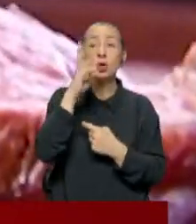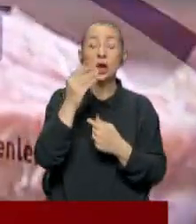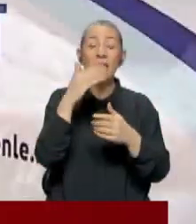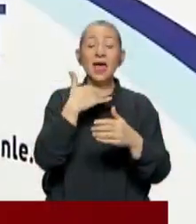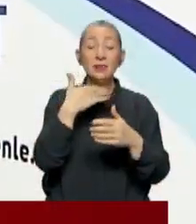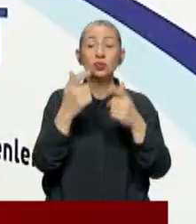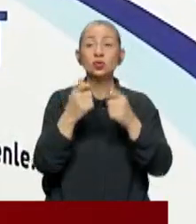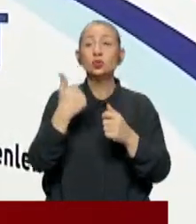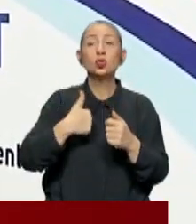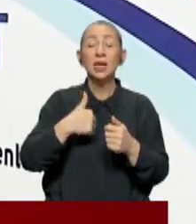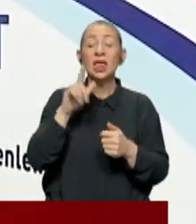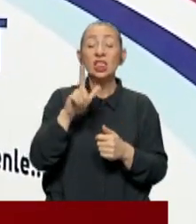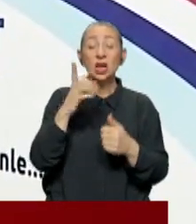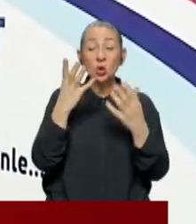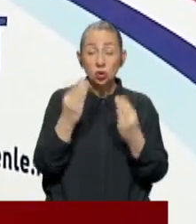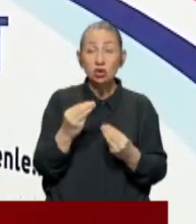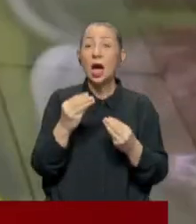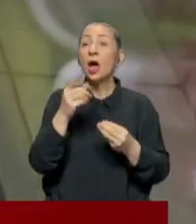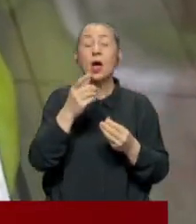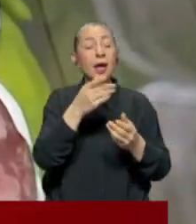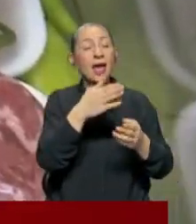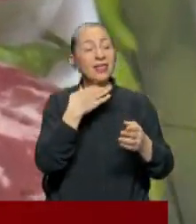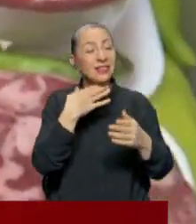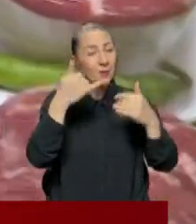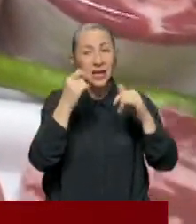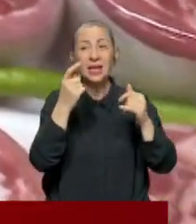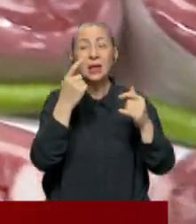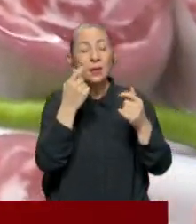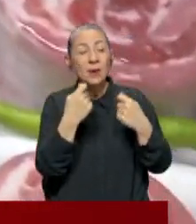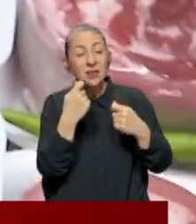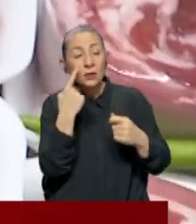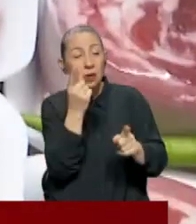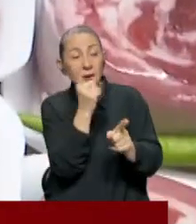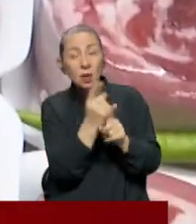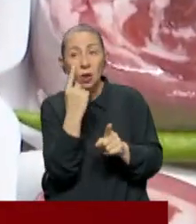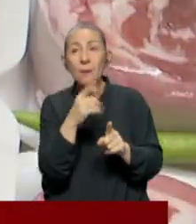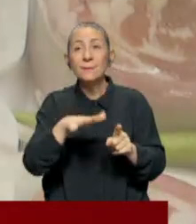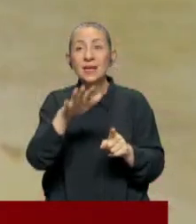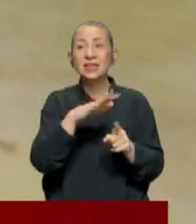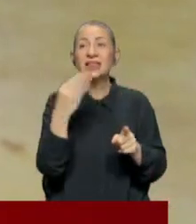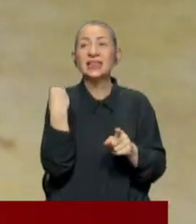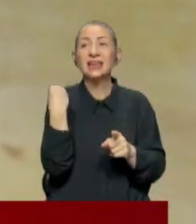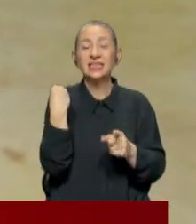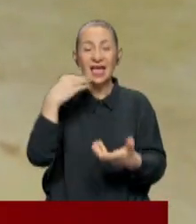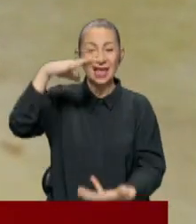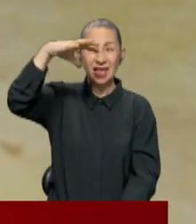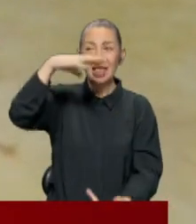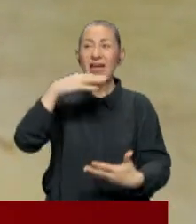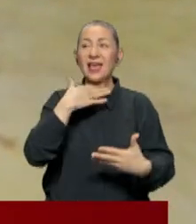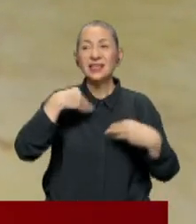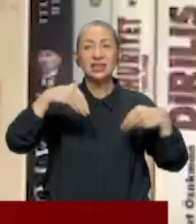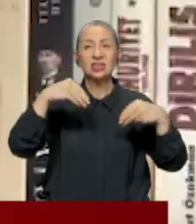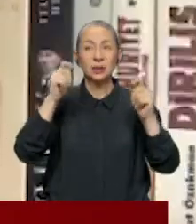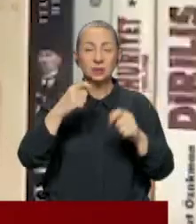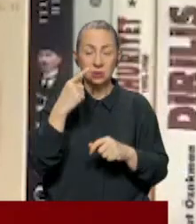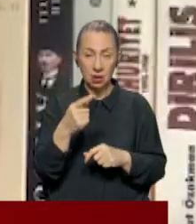Süt Kurumu ihtiyaç olması durumunda da üreticilerimizin üretim maliyetleri göz önünde bulundurularak piyasaya taze karkas et satışı yapılacak